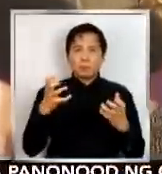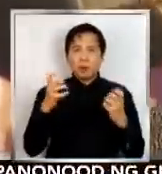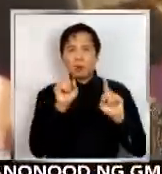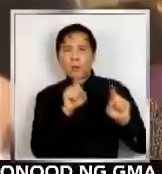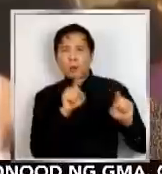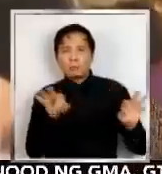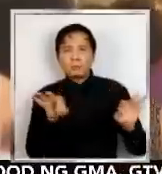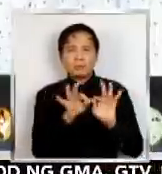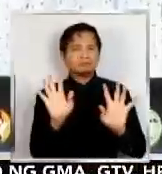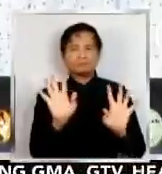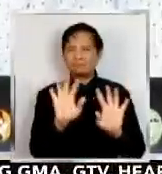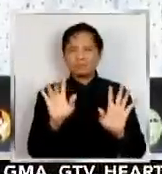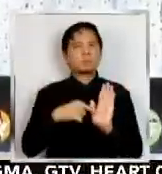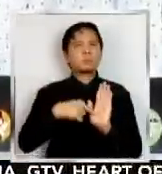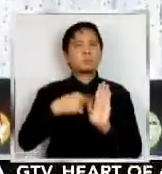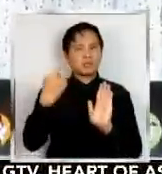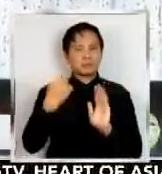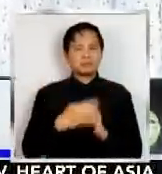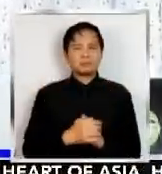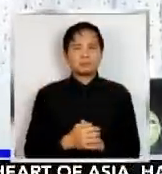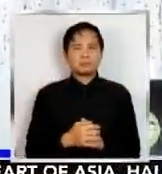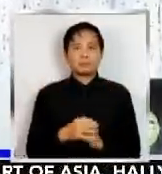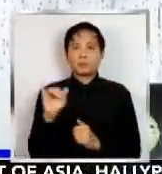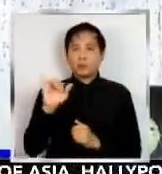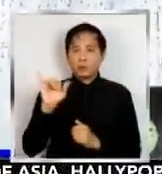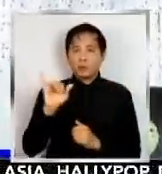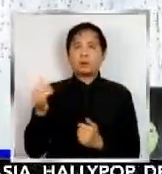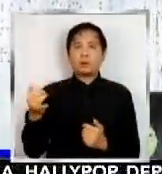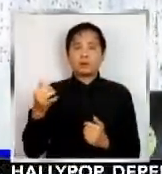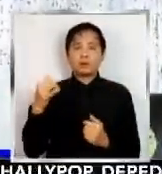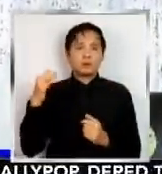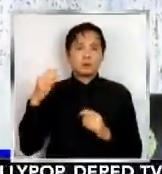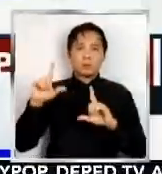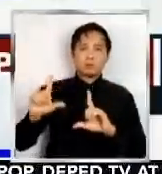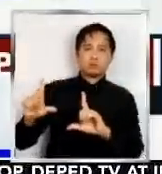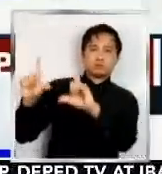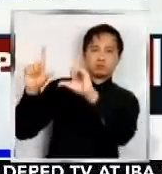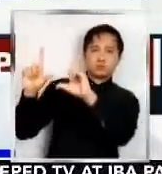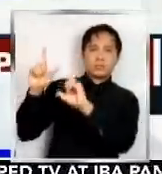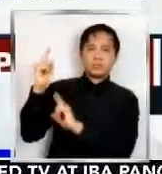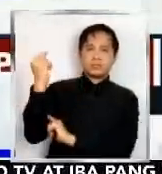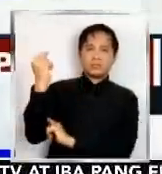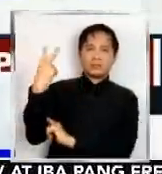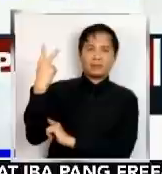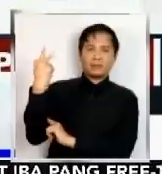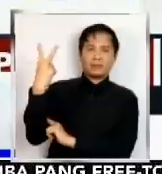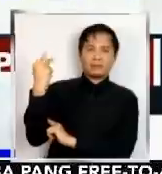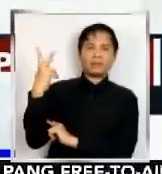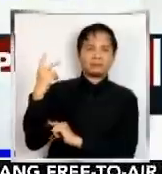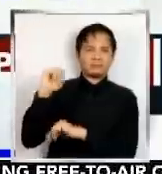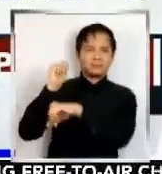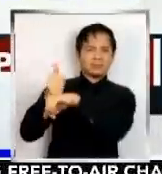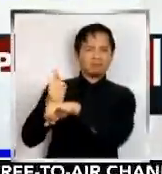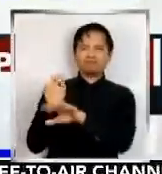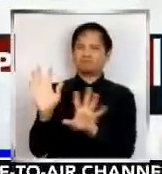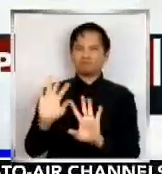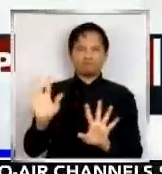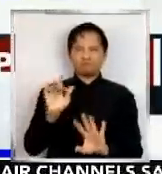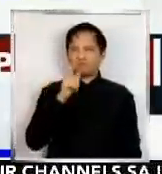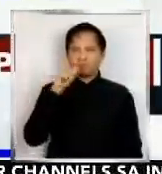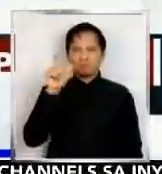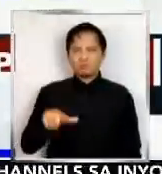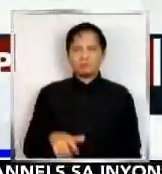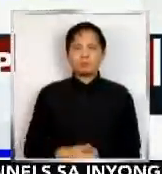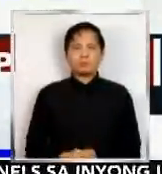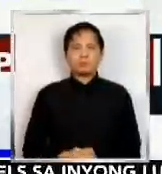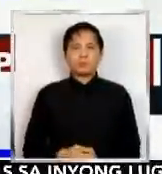ng audiovisual system sa labas ng simbahan habang may misa o worship service. Hinihikayat na ang pag-attend sa mga religious activities sa